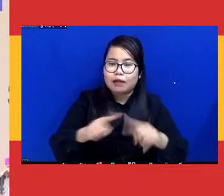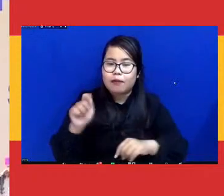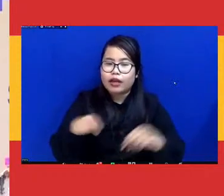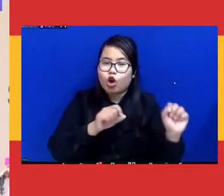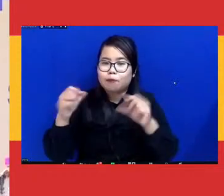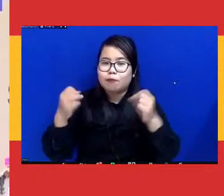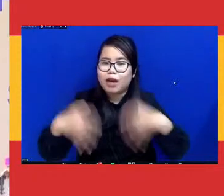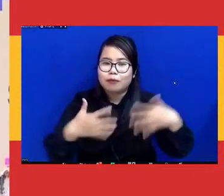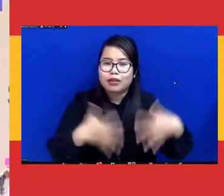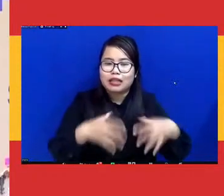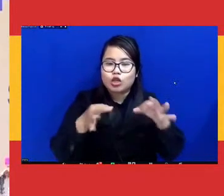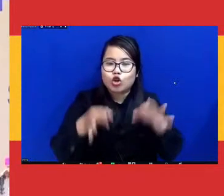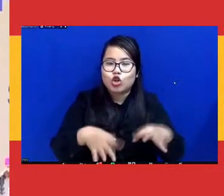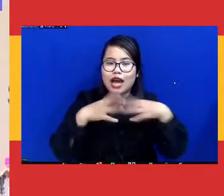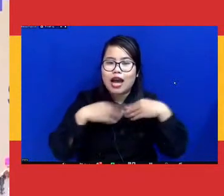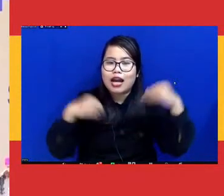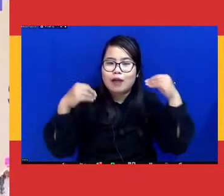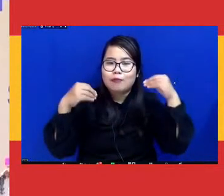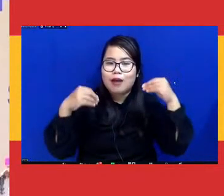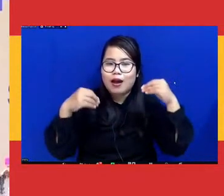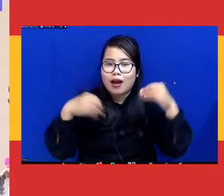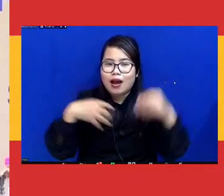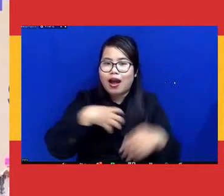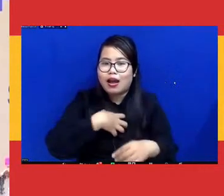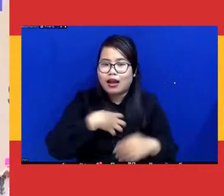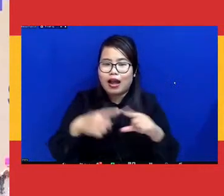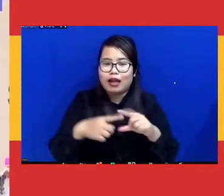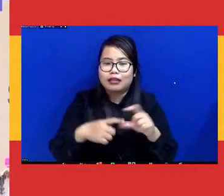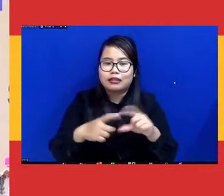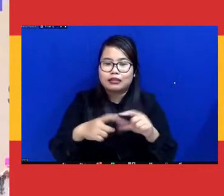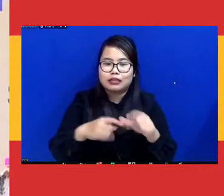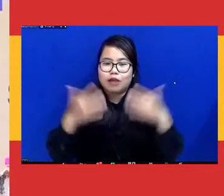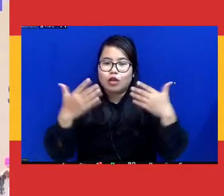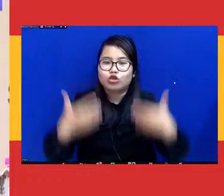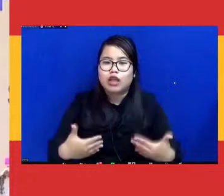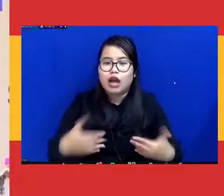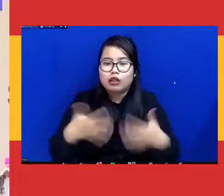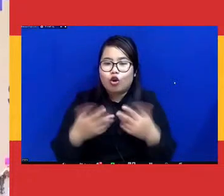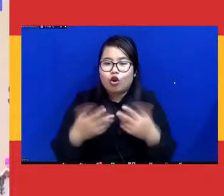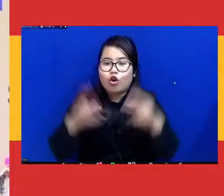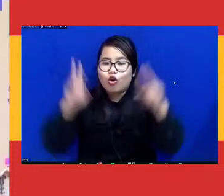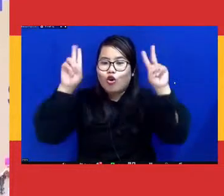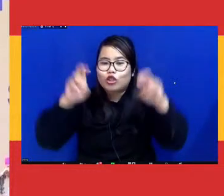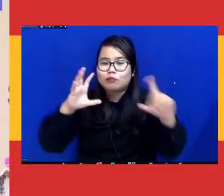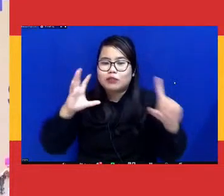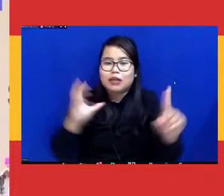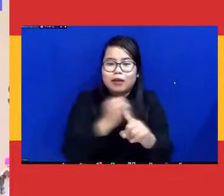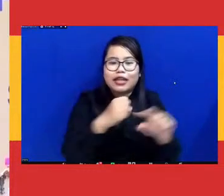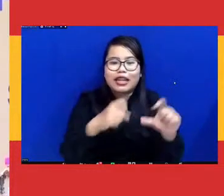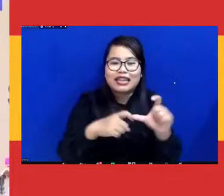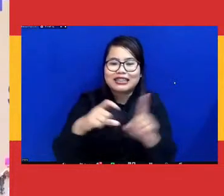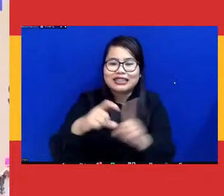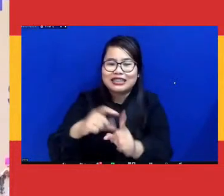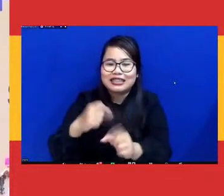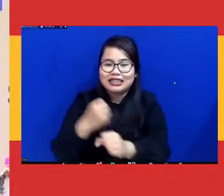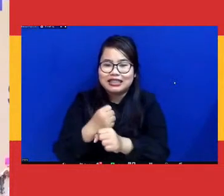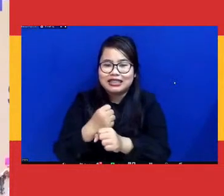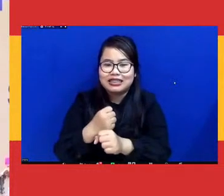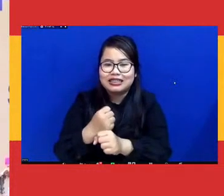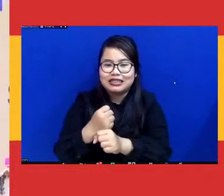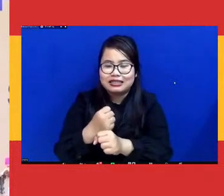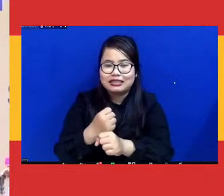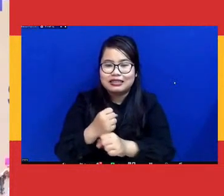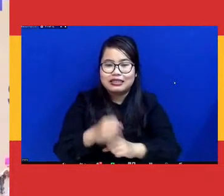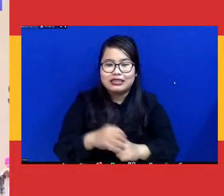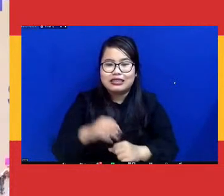Ramah Hak Asasi Manusia maupun dalam konteks pencapaian SDGs di